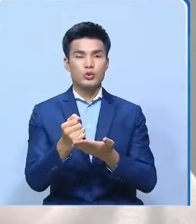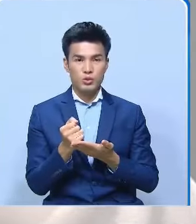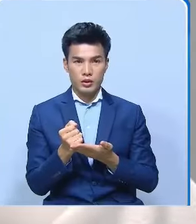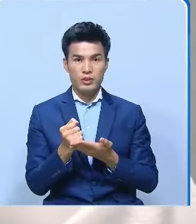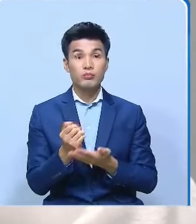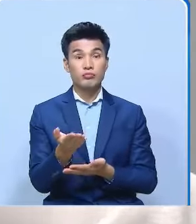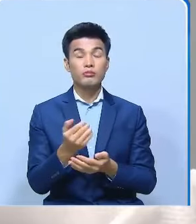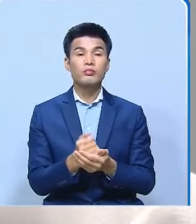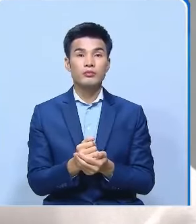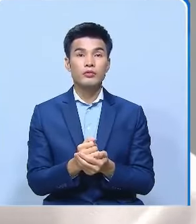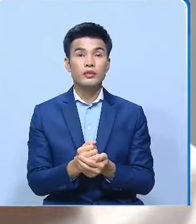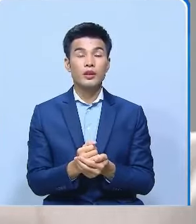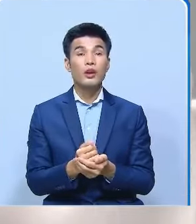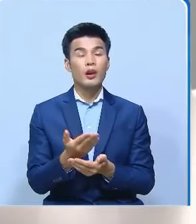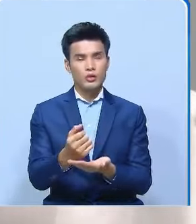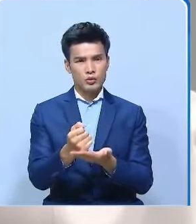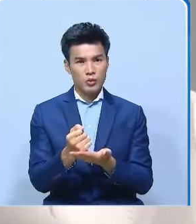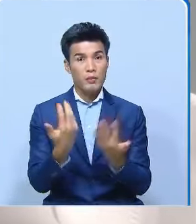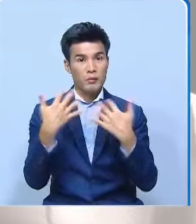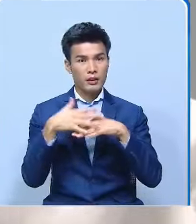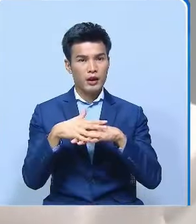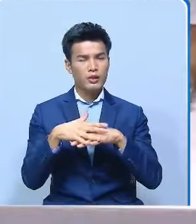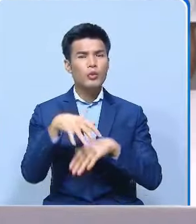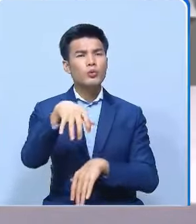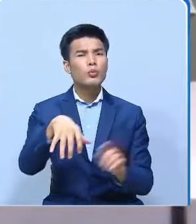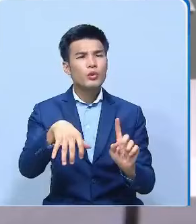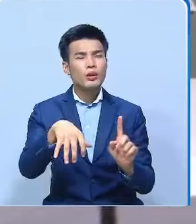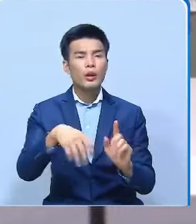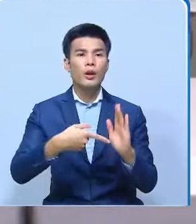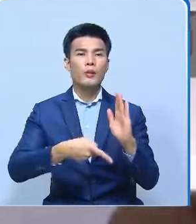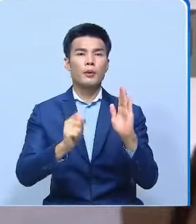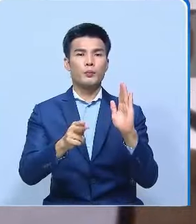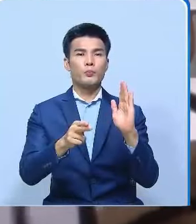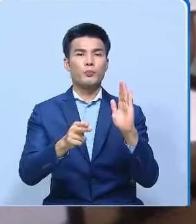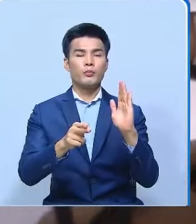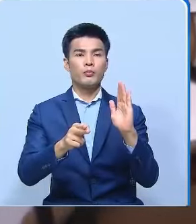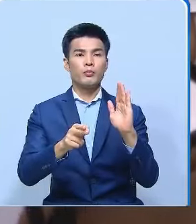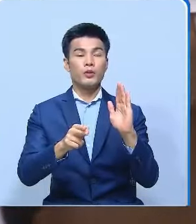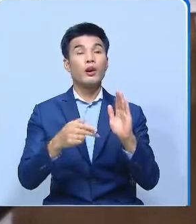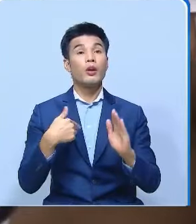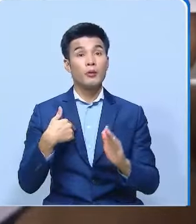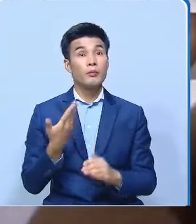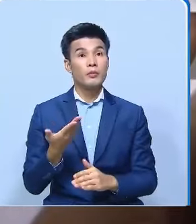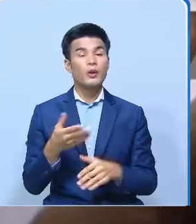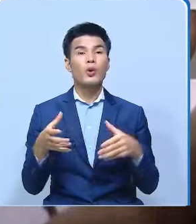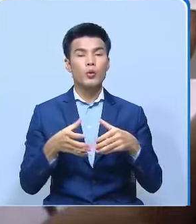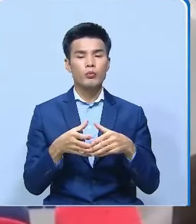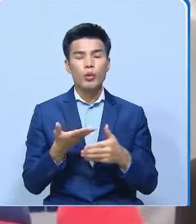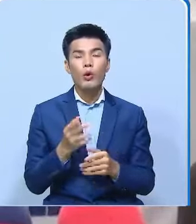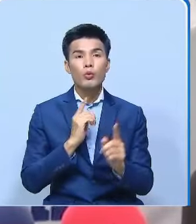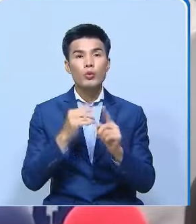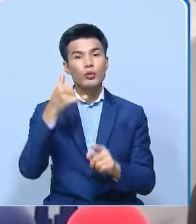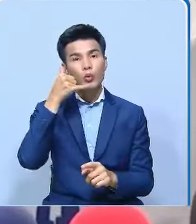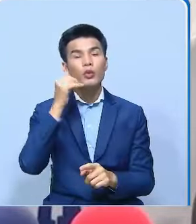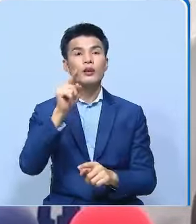ต้องรอดเดี๋ยวคุณเอกภพบอกจะประสานเข้าใจว่าท้องที่เกิดเหตุน่าจะเป็นปทุมธานีเพราะเห็นว่าเดี๋ยวคุณเอกภพเขาจะทวงถามไปยังท่านผู้การปทุมธ